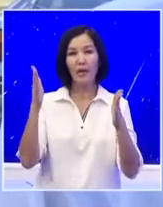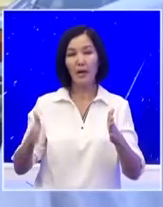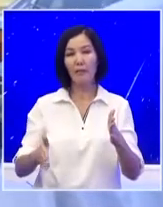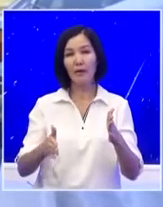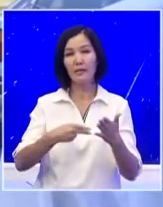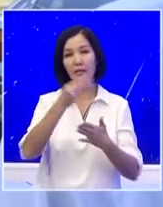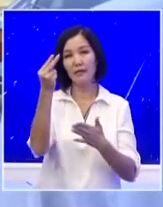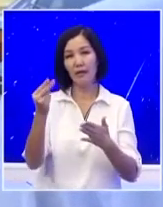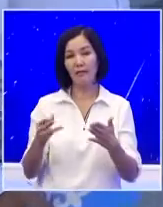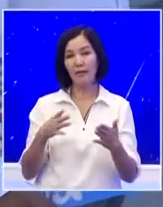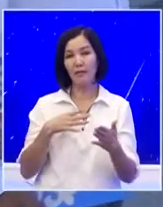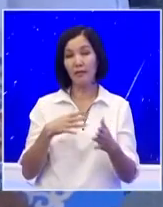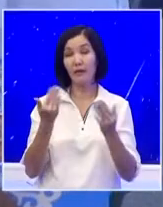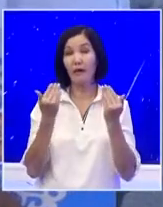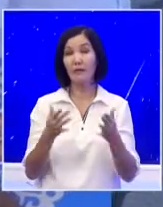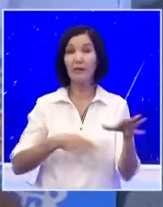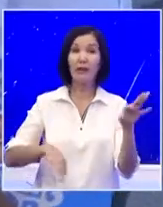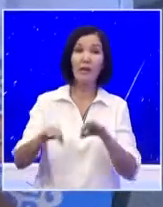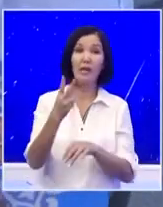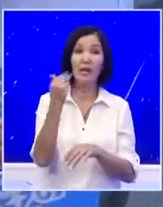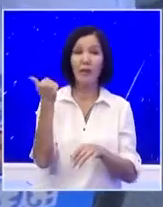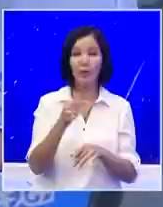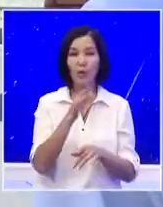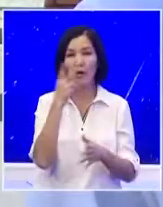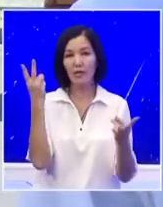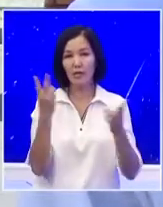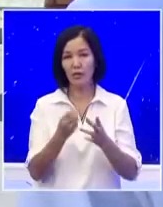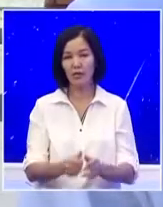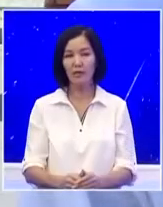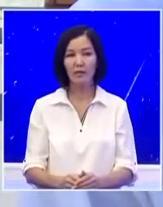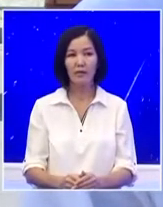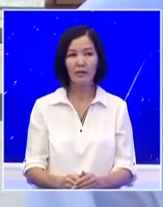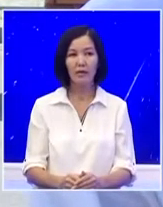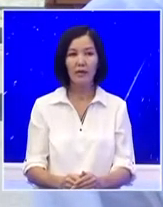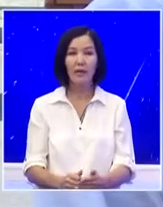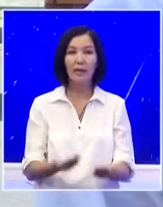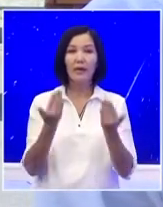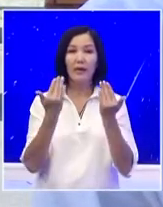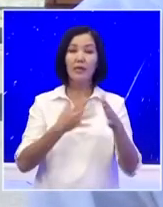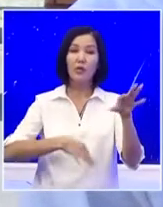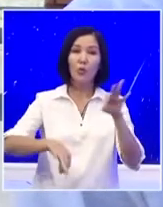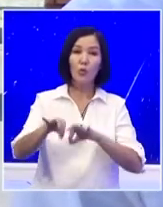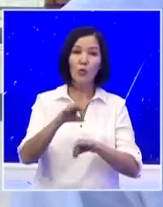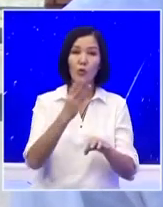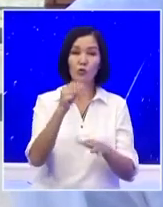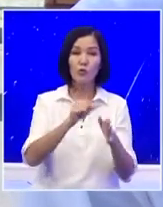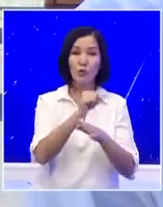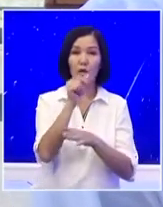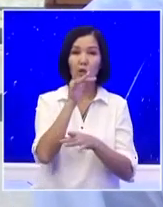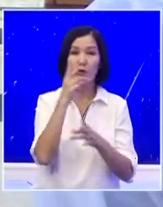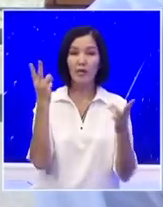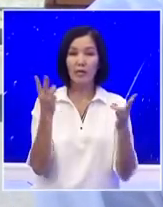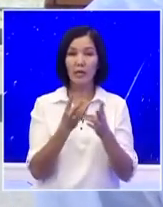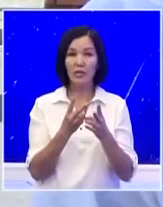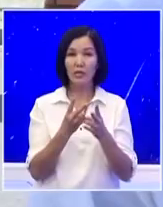Суретшінің айтуынша, тек нобайын сызуға екі аптадай уақыт кеткен. Контурларын жасап, 3 сағаттай уақыт кетті. Түнде